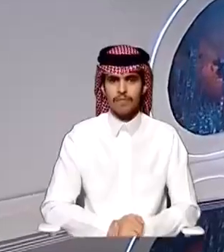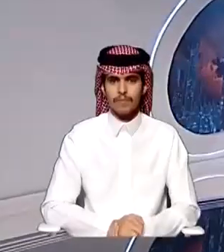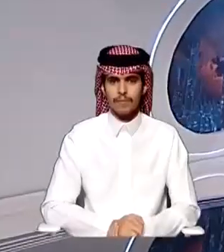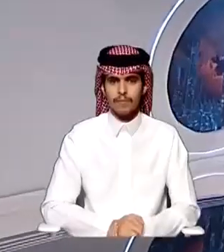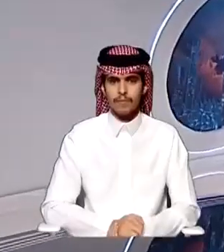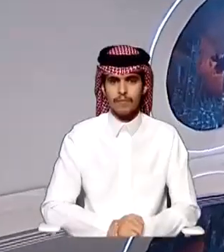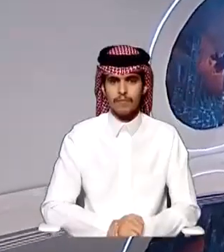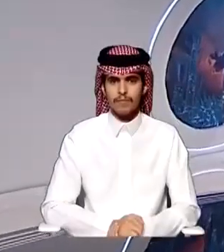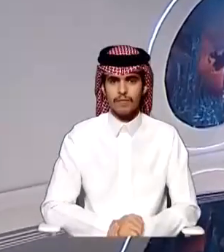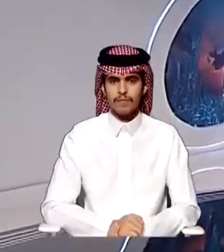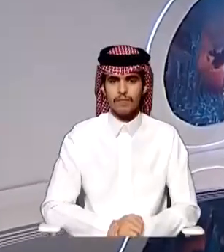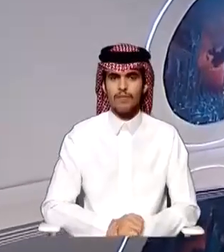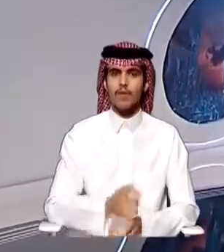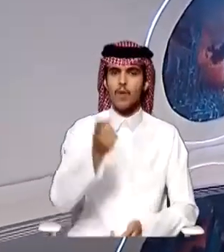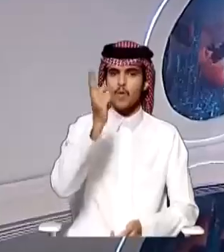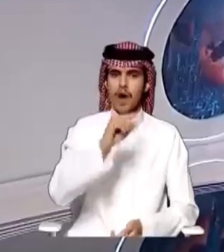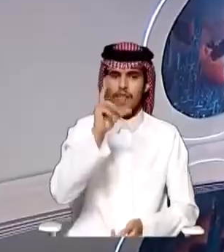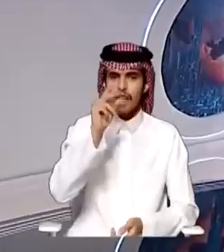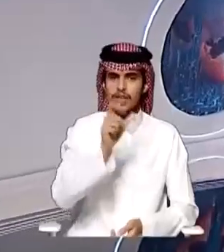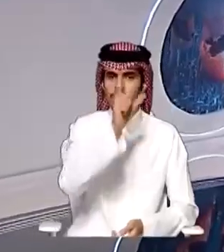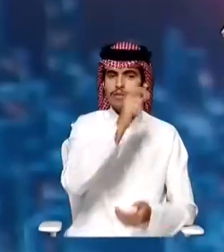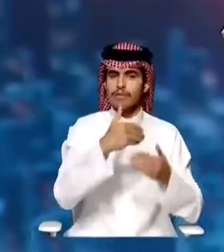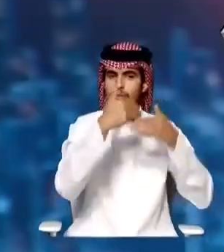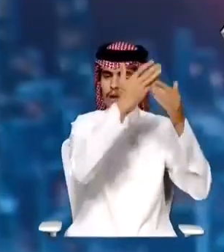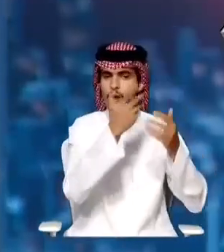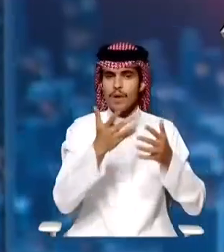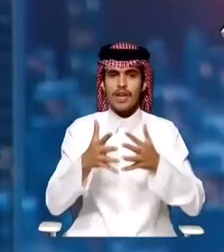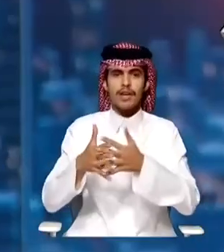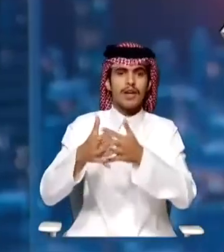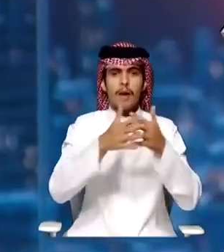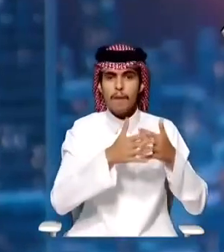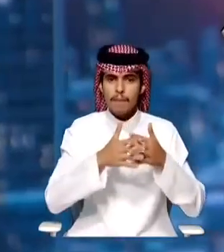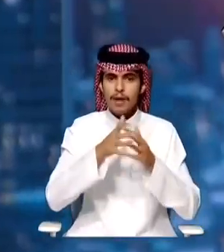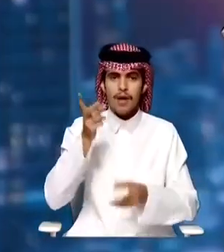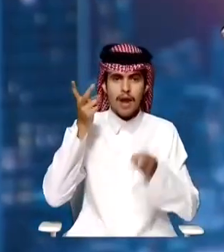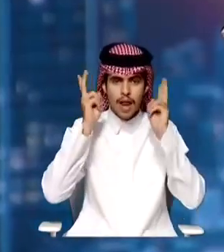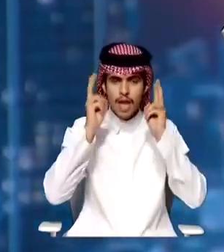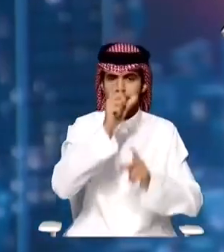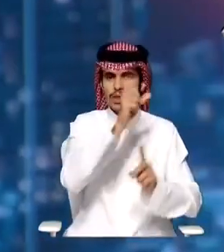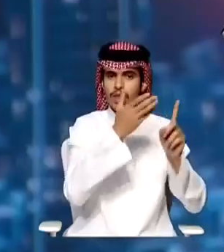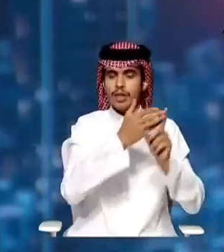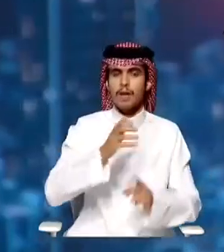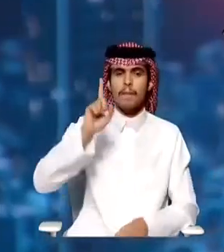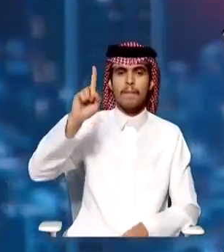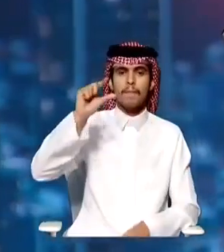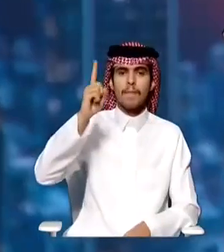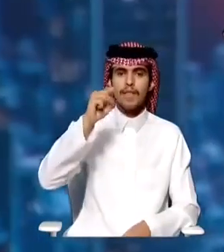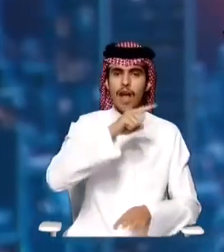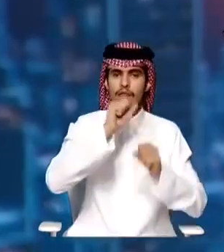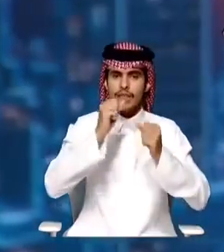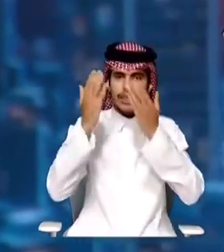من امريكا عبر سكايب بدر العمري وهو باحث دكتوراه تعليم ودراسات